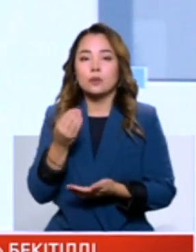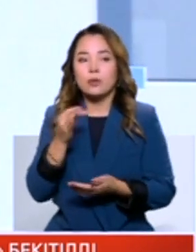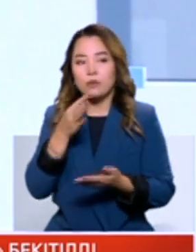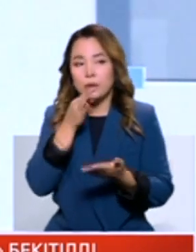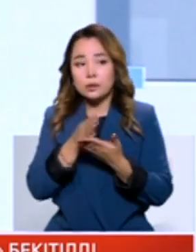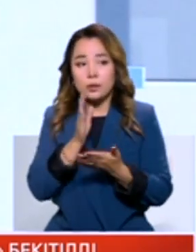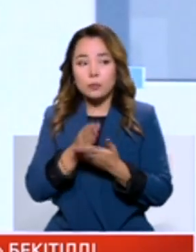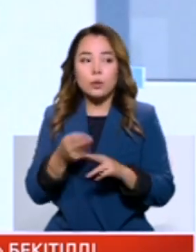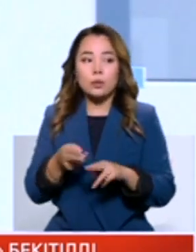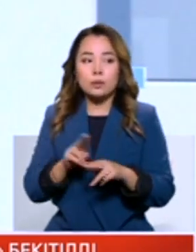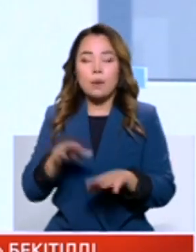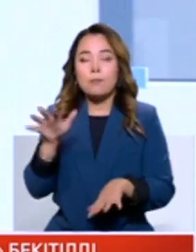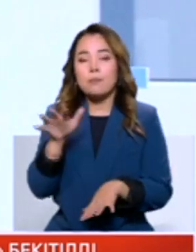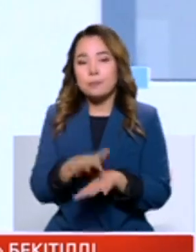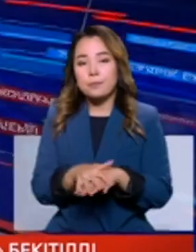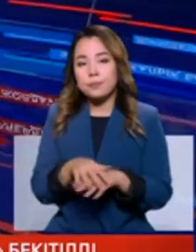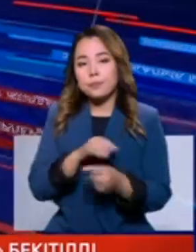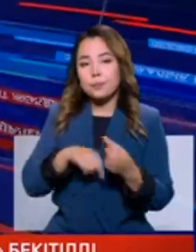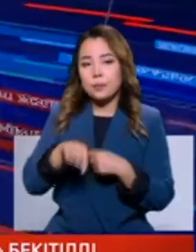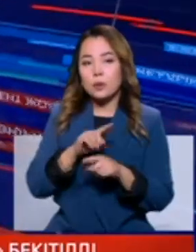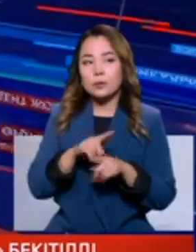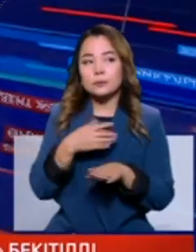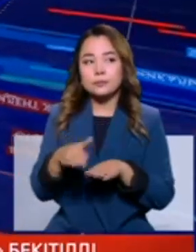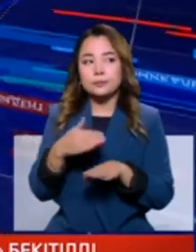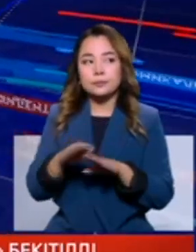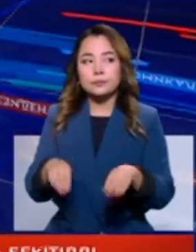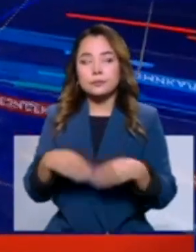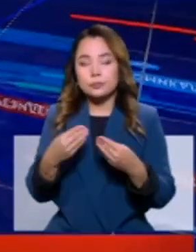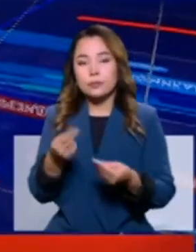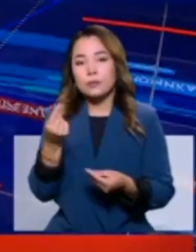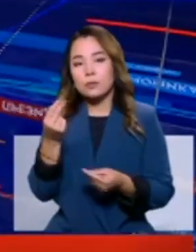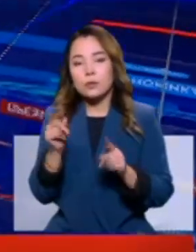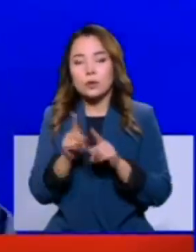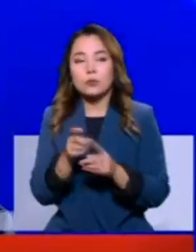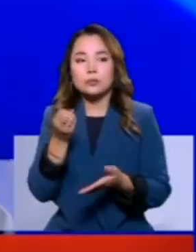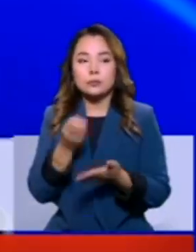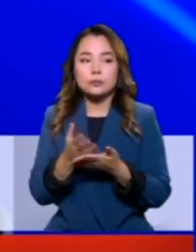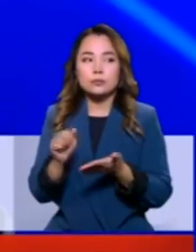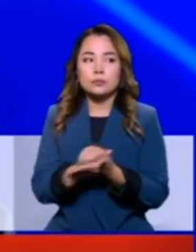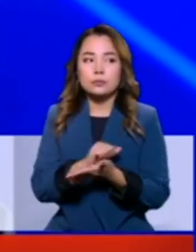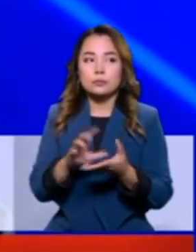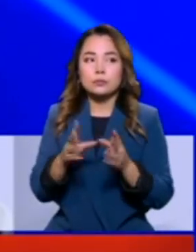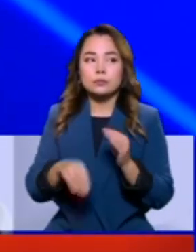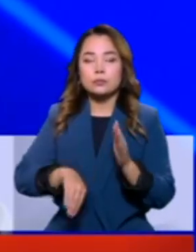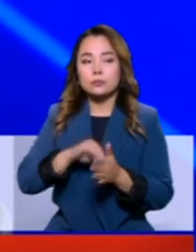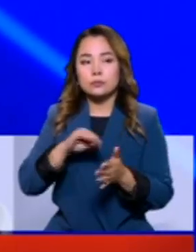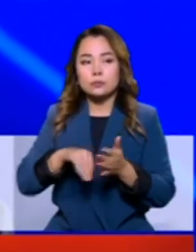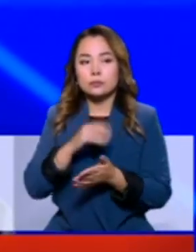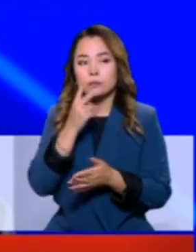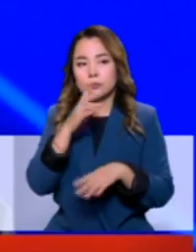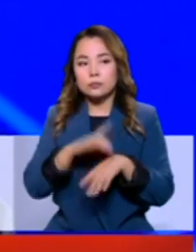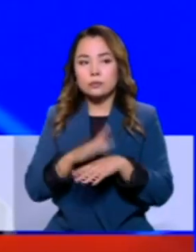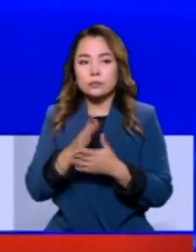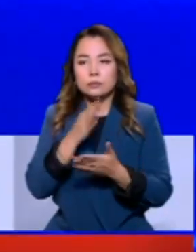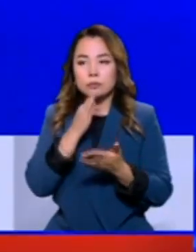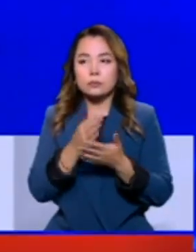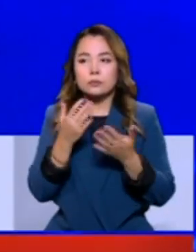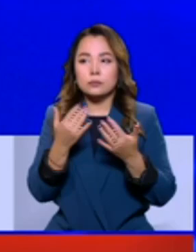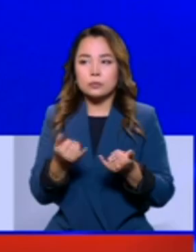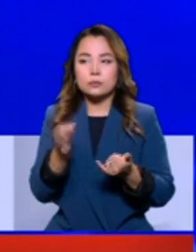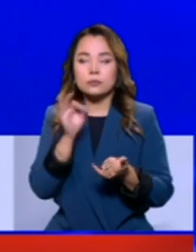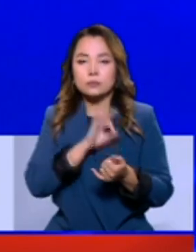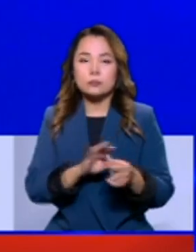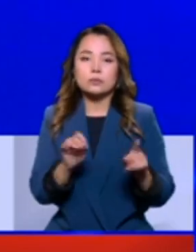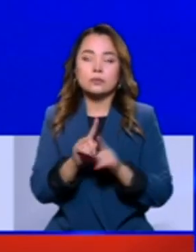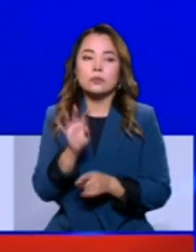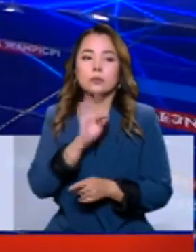дейді. Өйткені банктер кәсіпкерлерді несиелеуден гөрі қаржыларын құнды қағаздар сатып алуға көбірек жұмсап жатқанын айтады. Бұл олар үшін